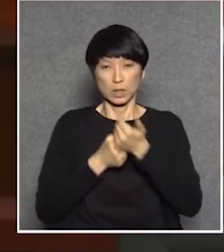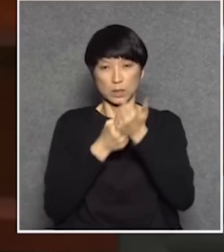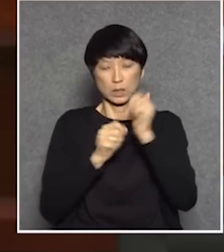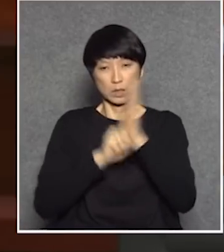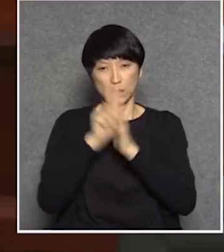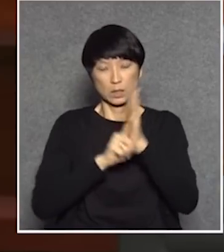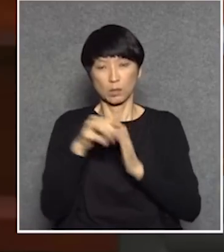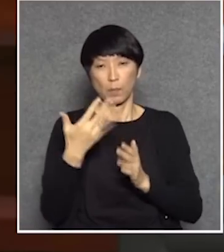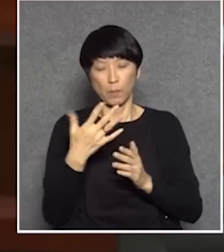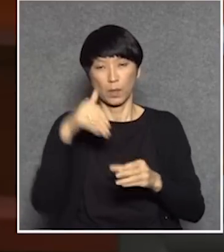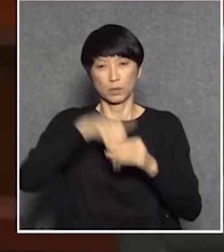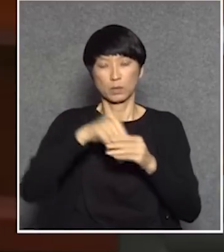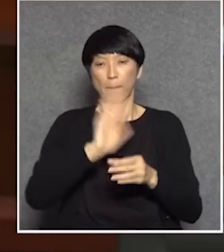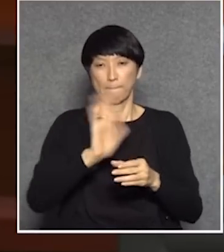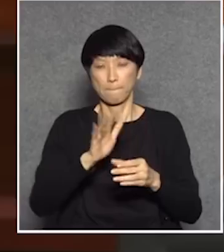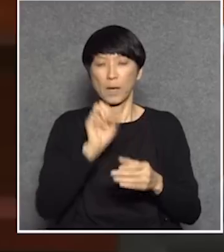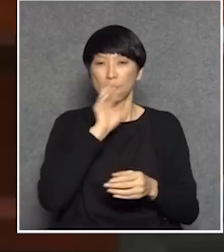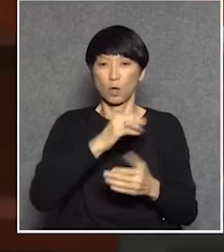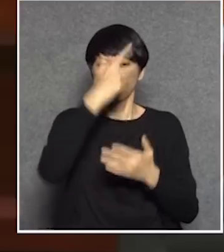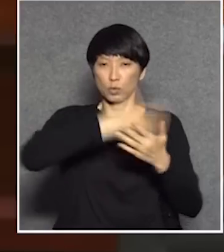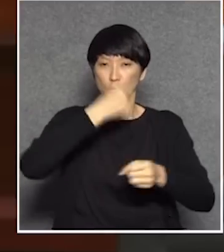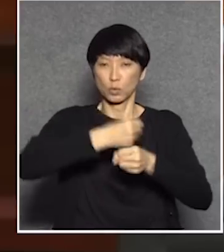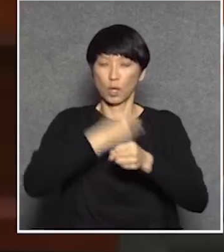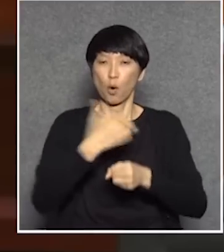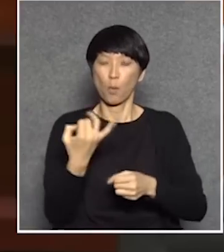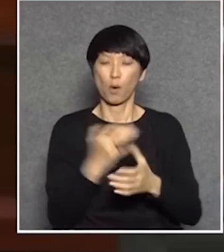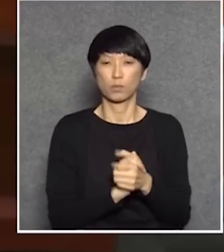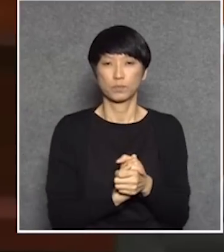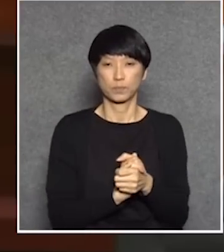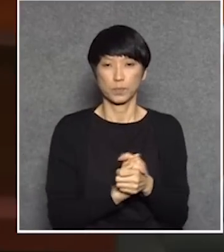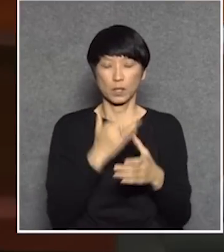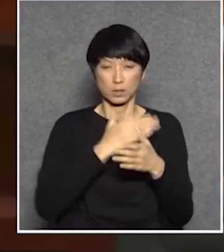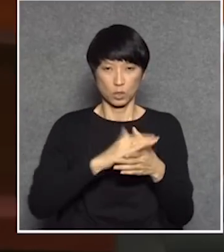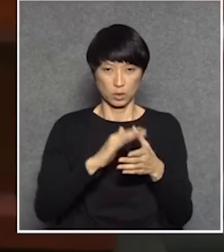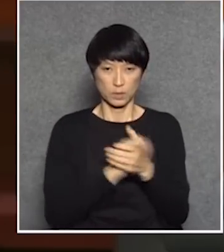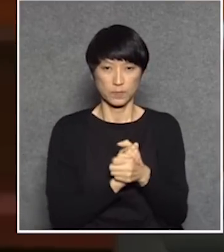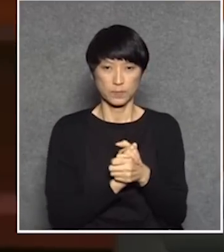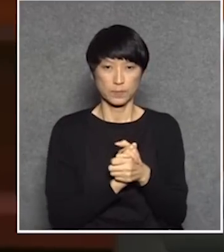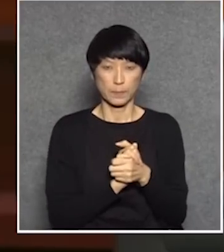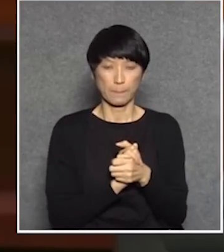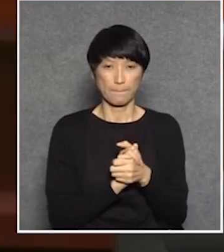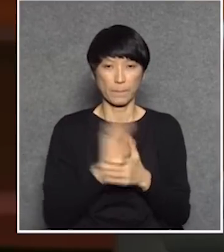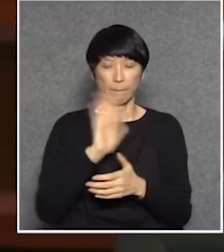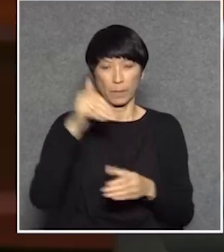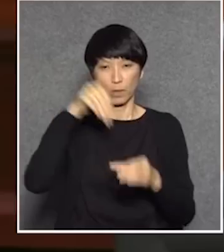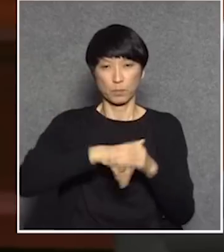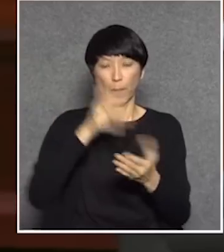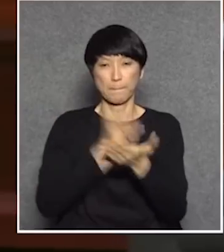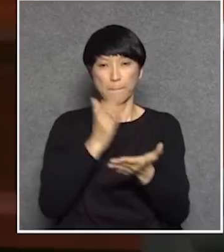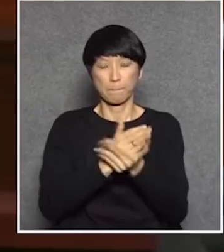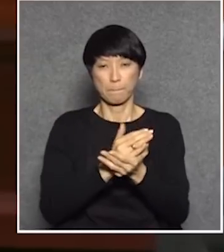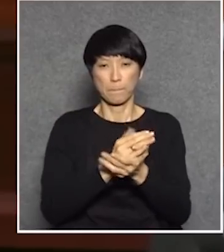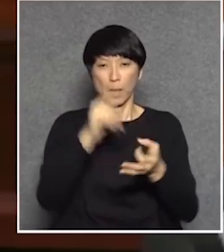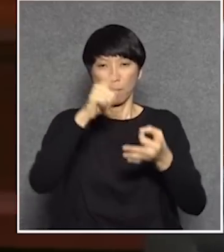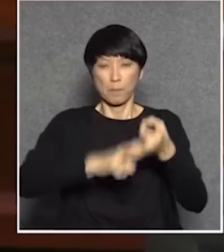不是在說選舉，現在是在說執政，是吧？所以即是要不是好像選舉那樣要列明對手，之